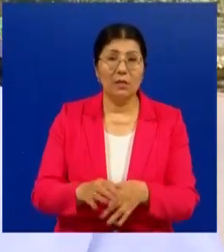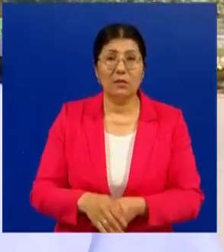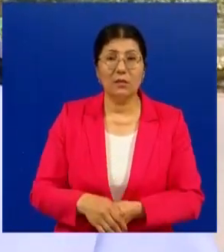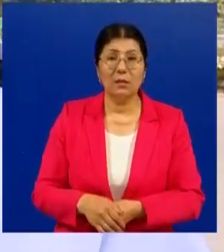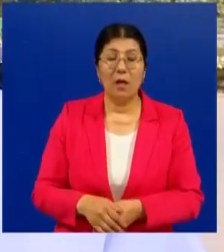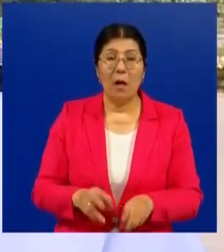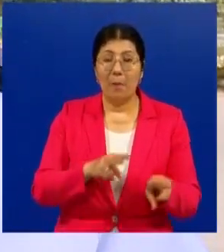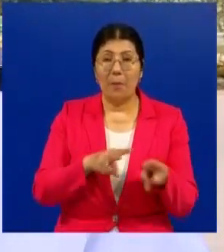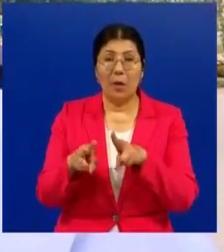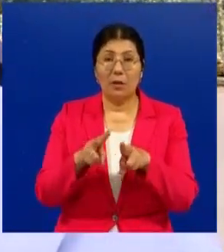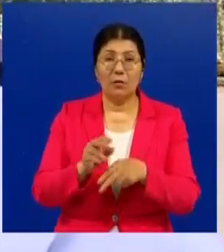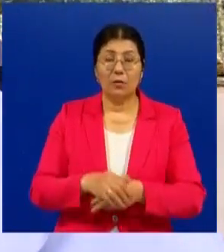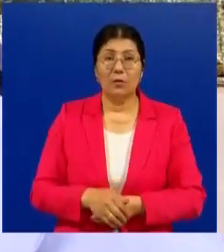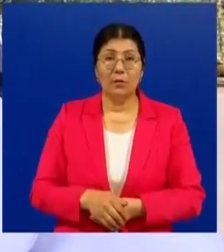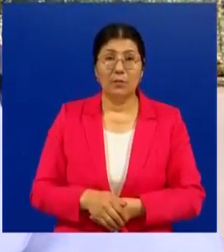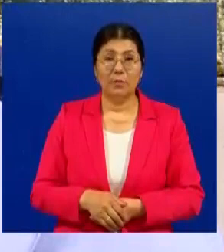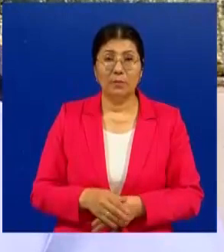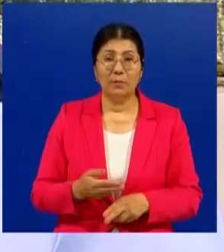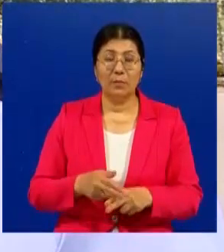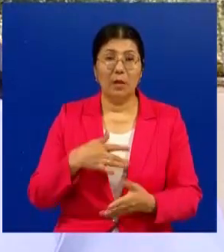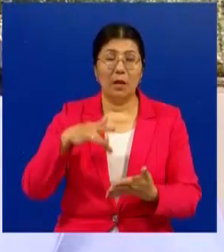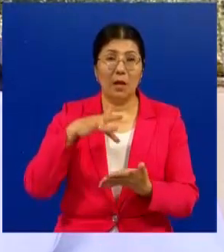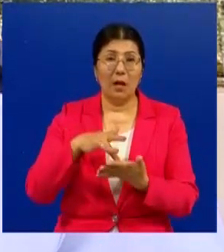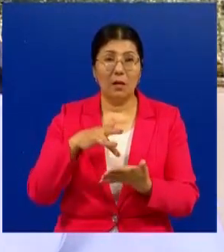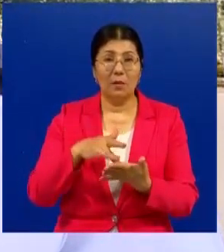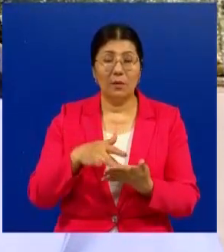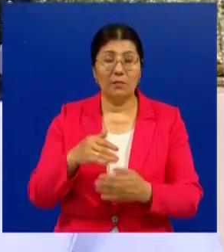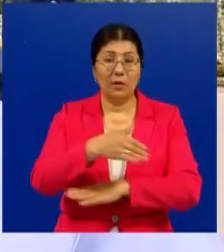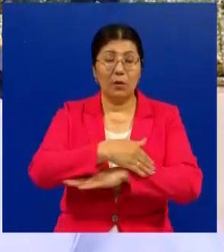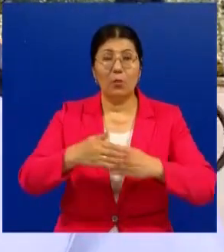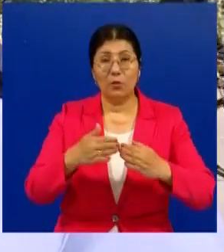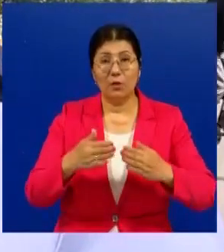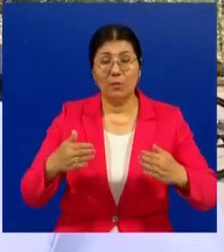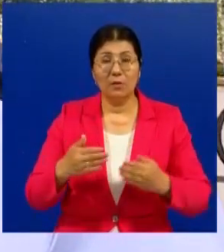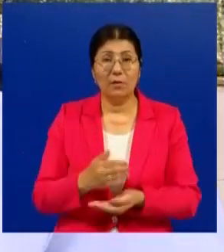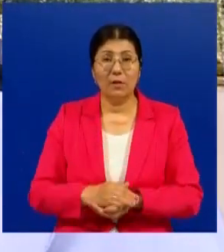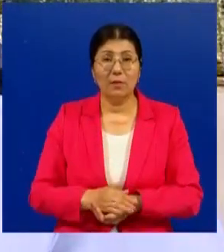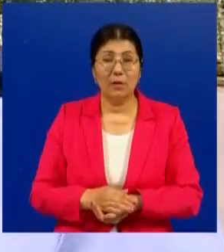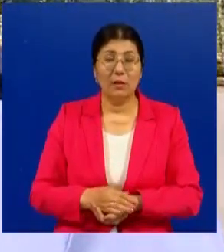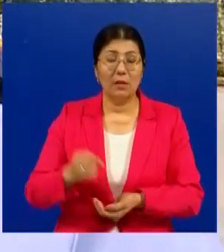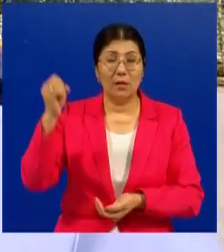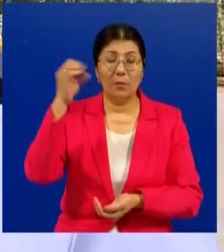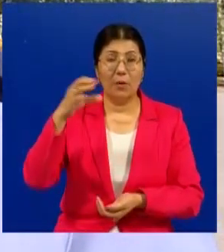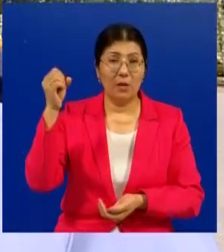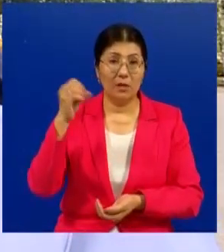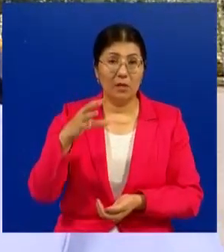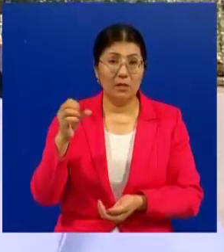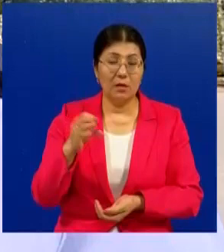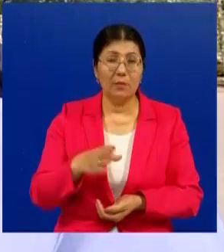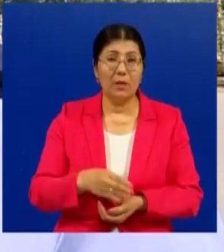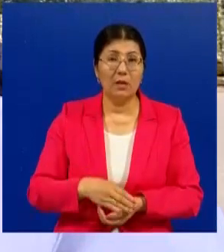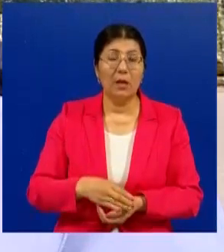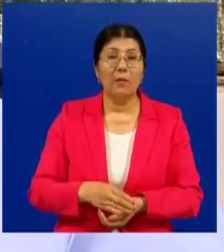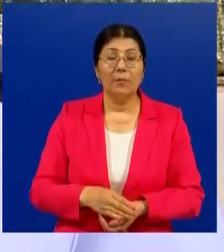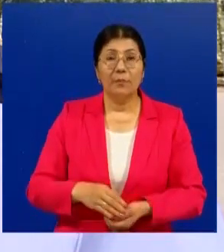қозғалысын қаламызда көше қиылыстарында мына бағдаршамдар істемеген кезде жол қозғалысы реттеушісі реттейді.